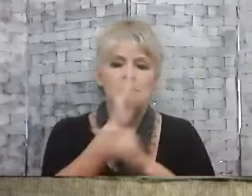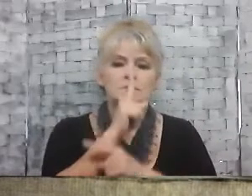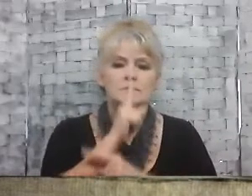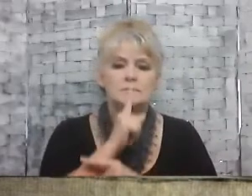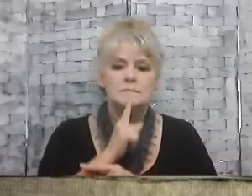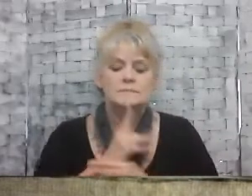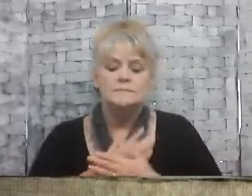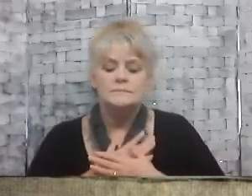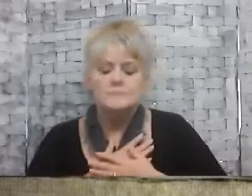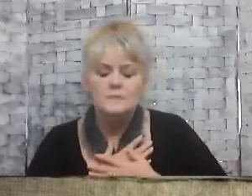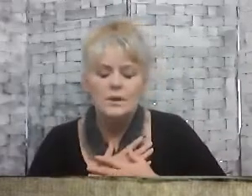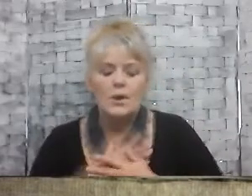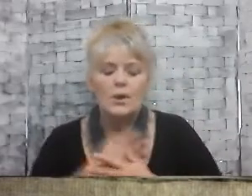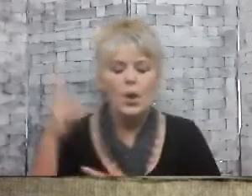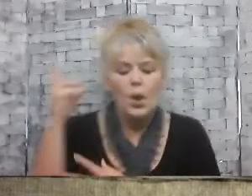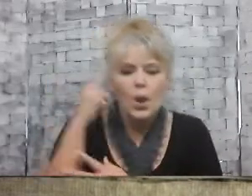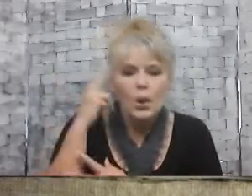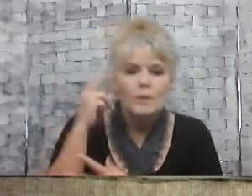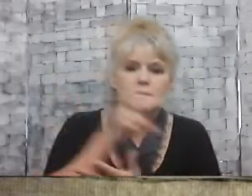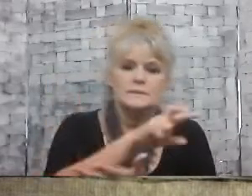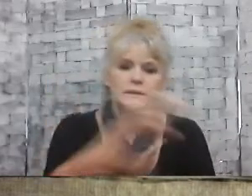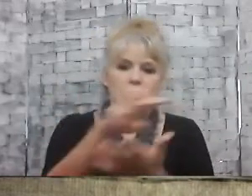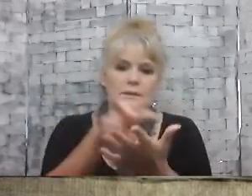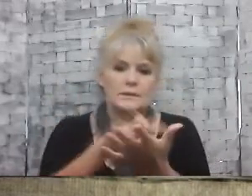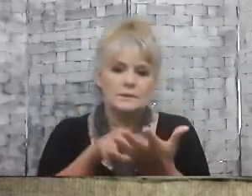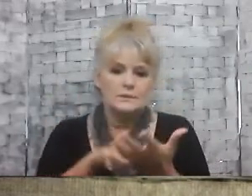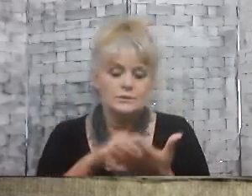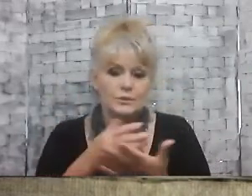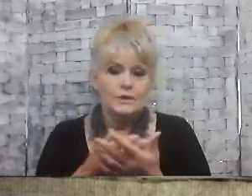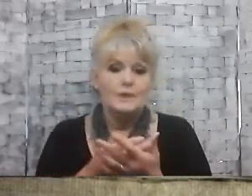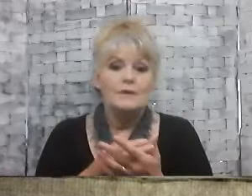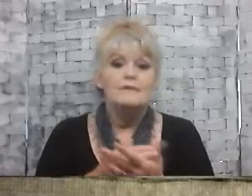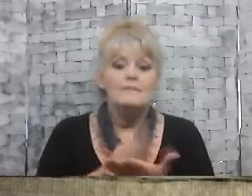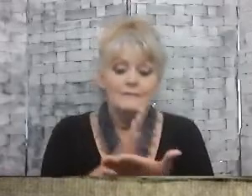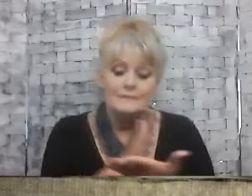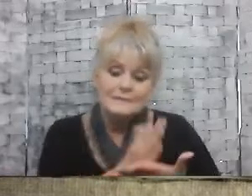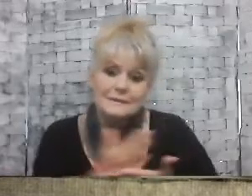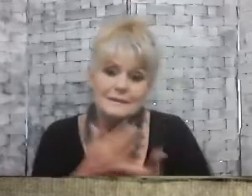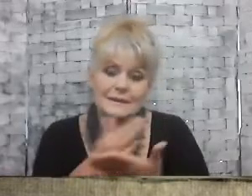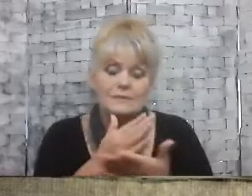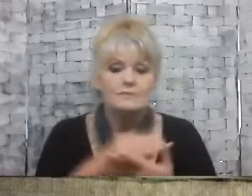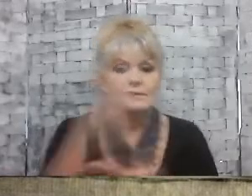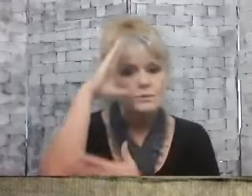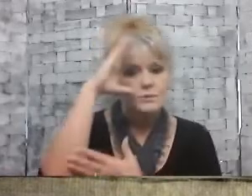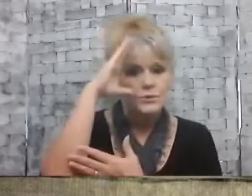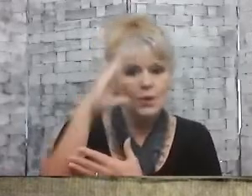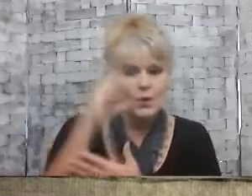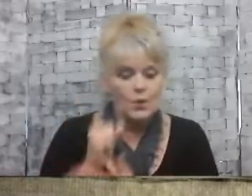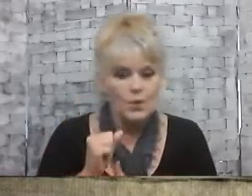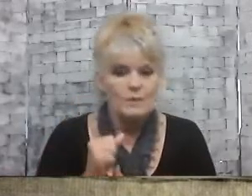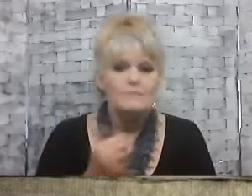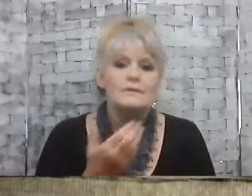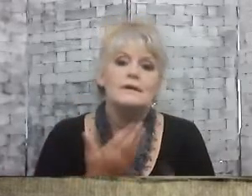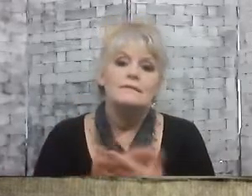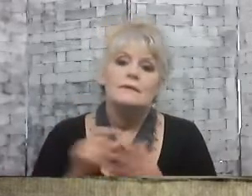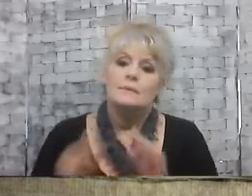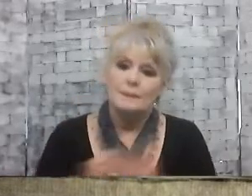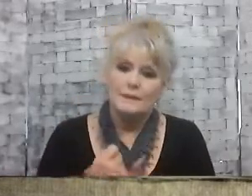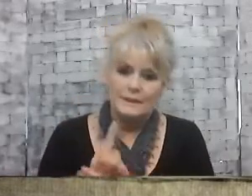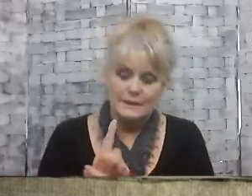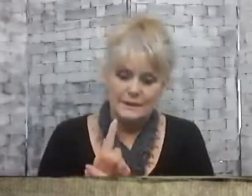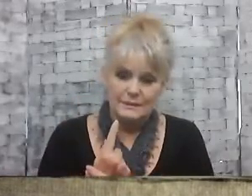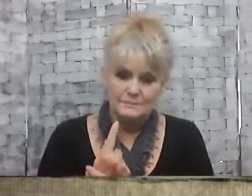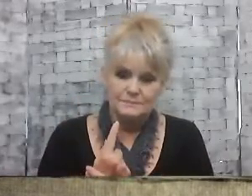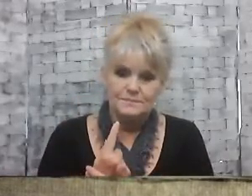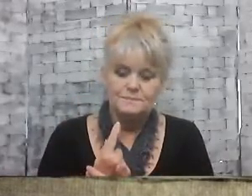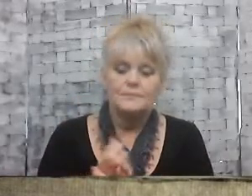ons die story oorvertel, want dit was van die begin af deel van ons geloof, deel van wat het beteken het